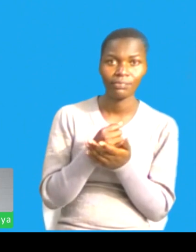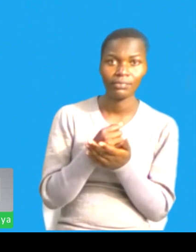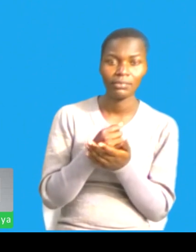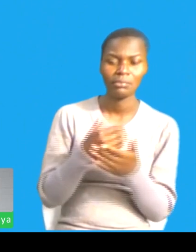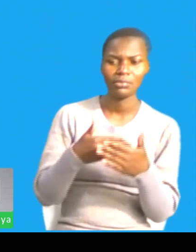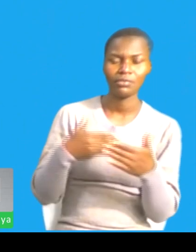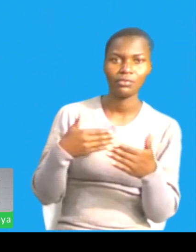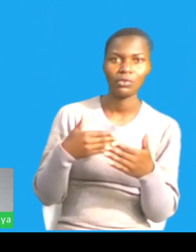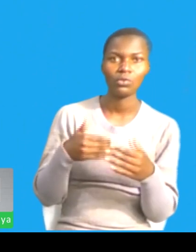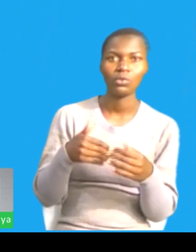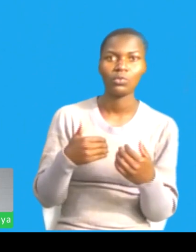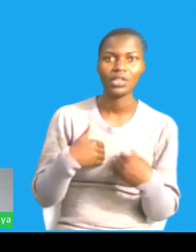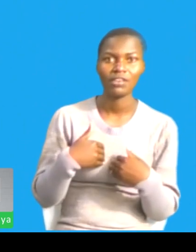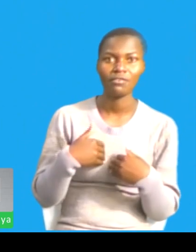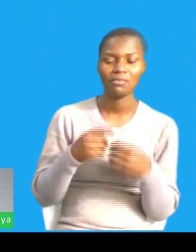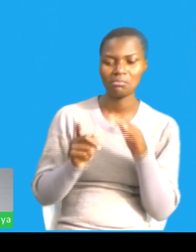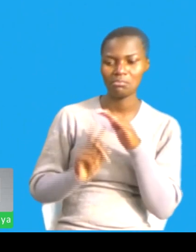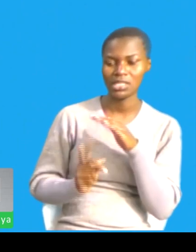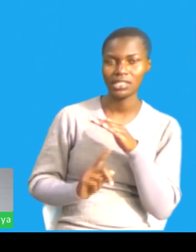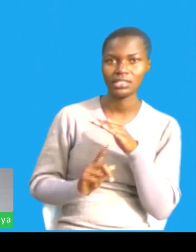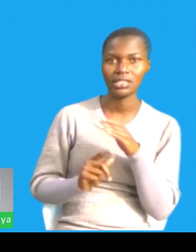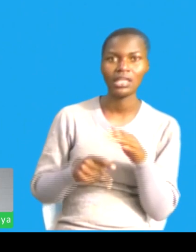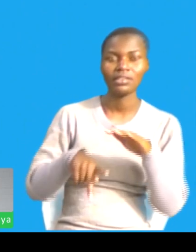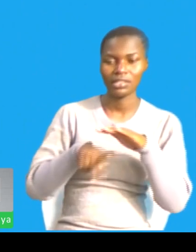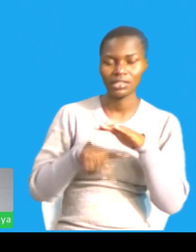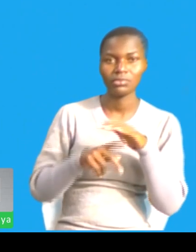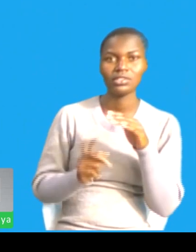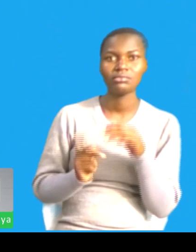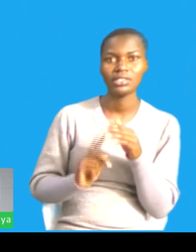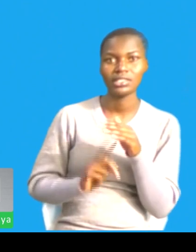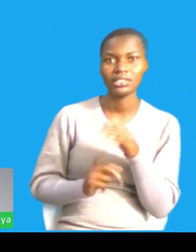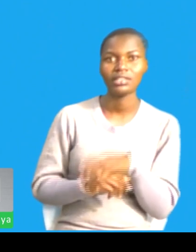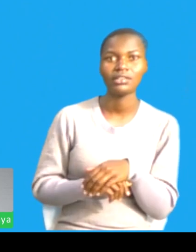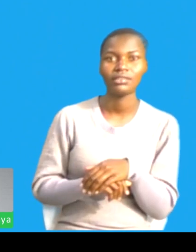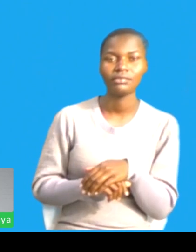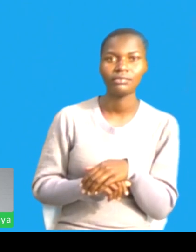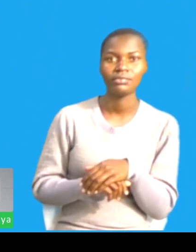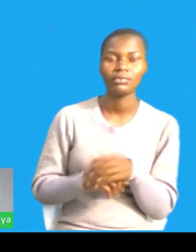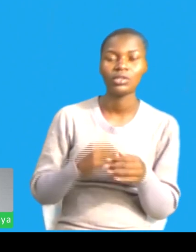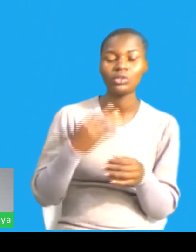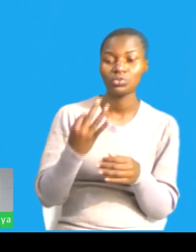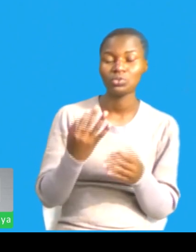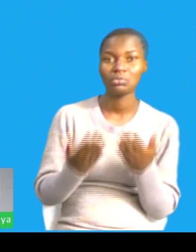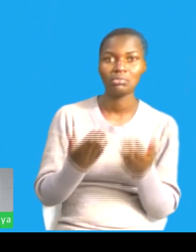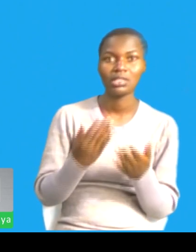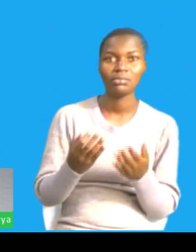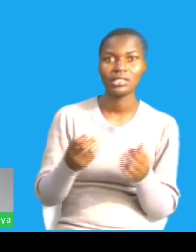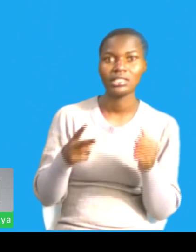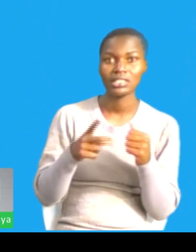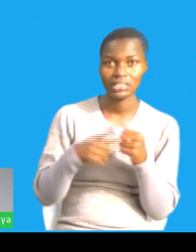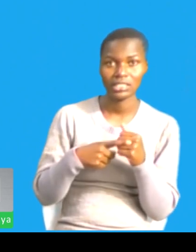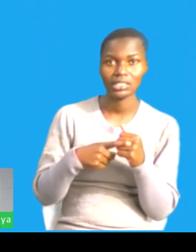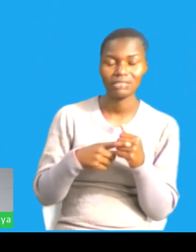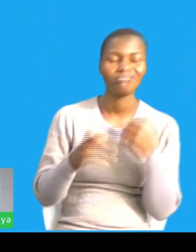minister na assistant minister. So ingekuwa kitu kama hiyo. Lakini unaweka 3, 4, 5, 6, it's very